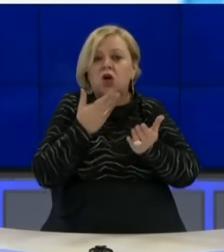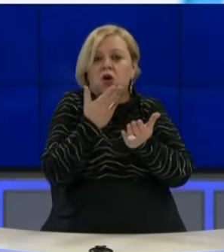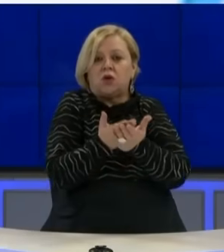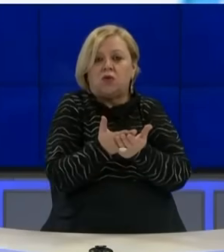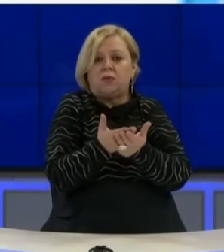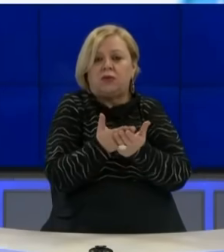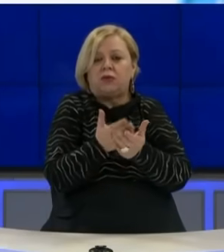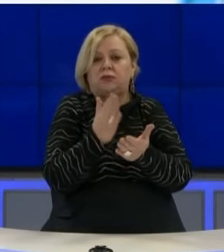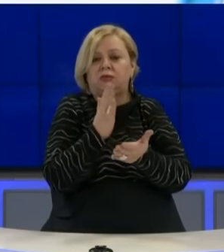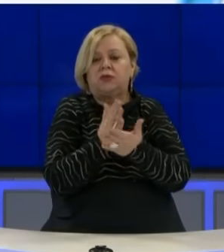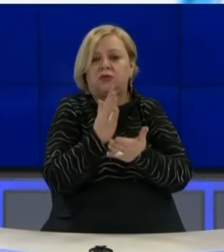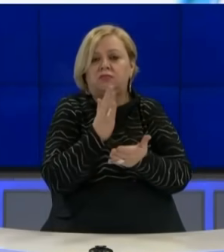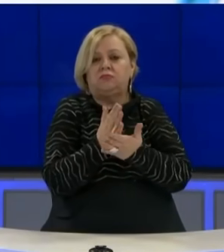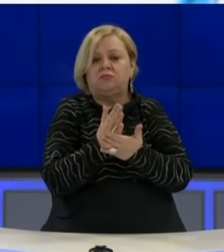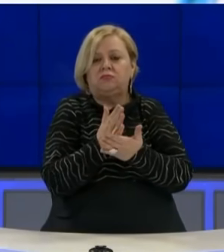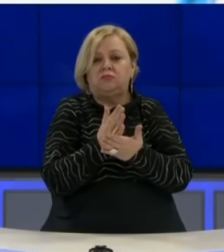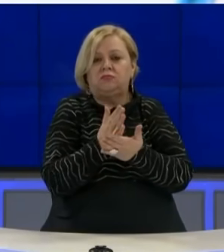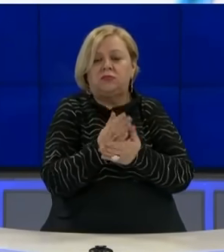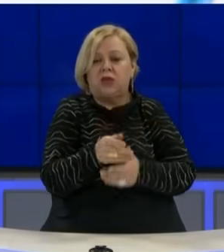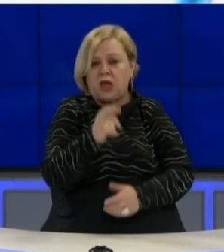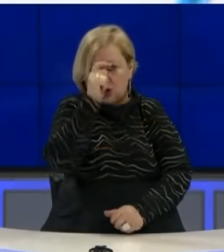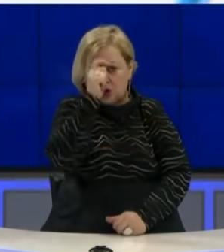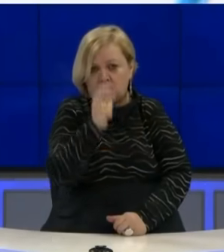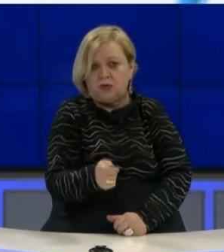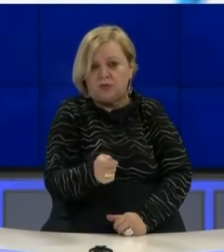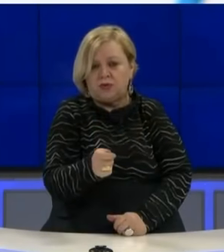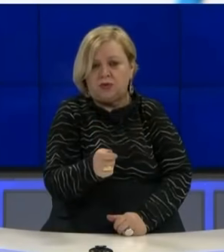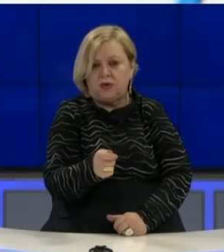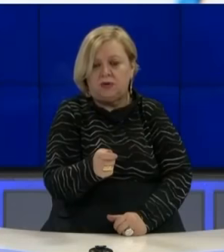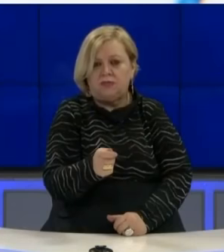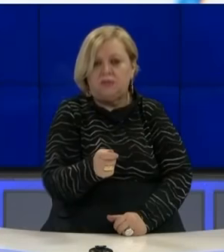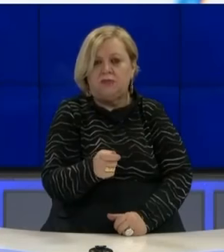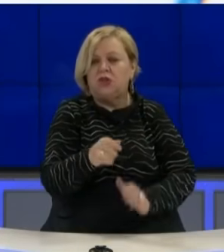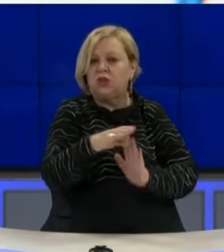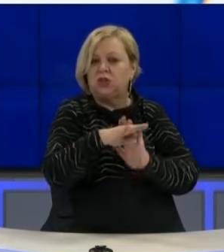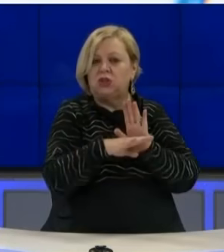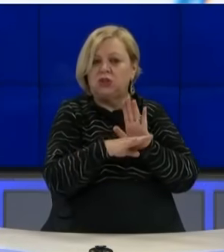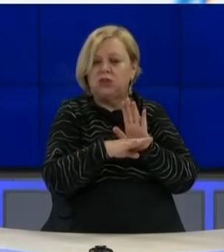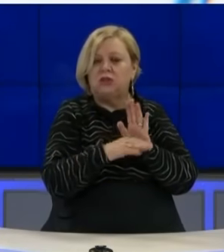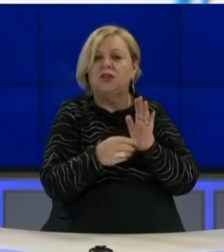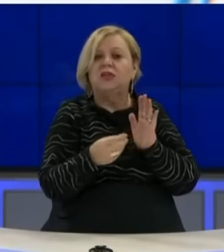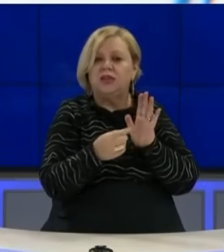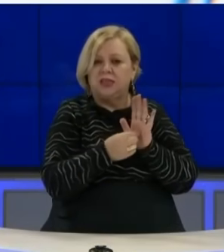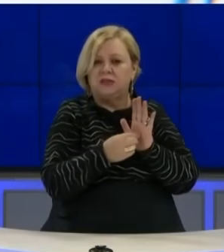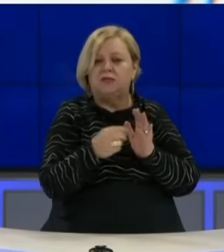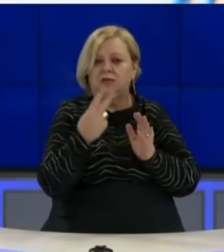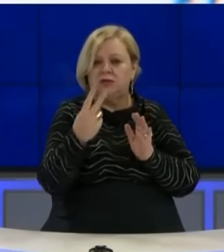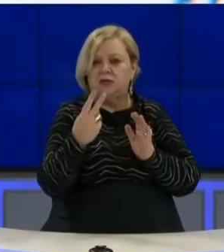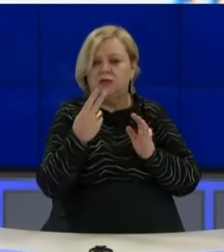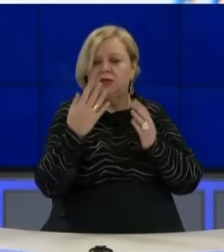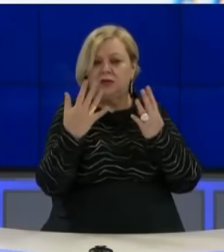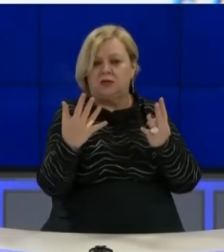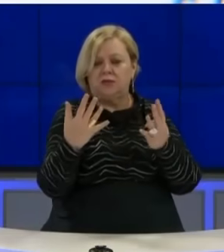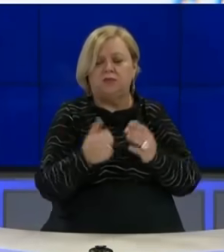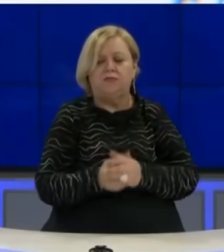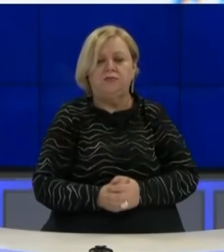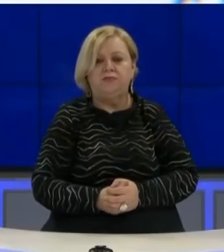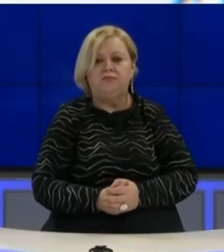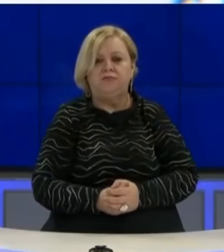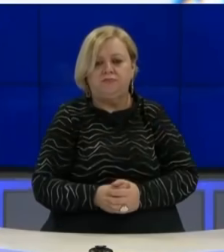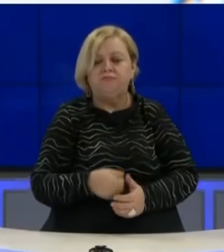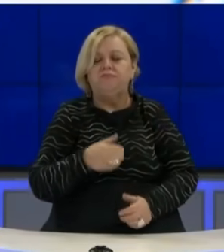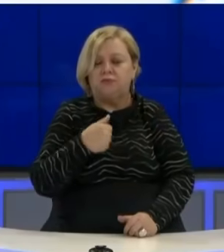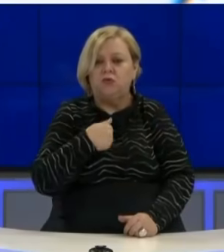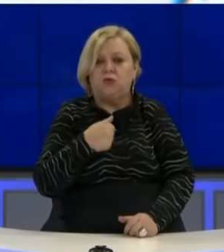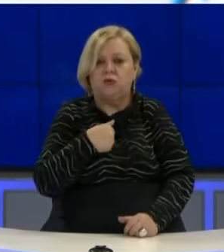gjithnjë duke u respektuar dispozitat e nenit 29. Unë kisha